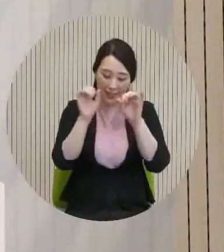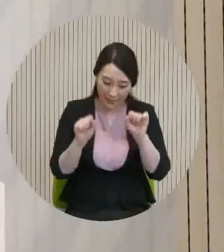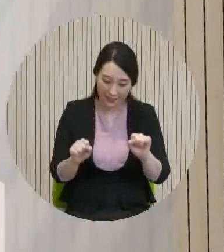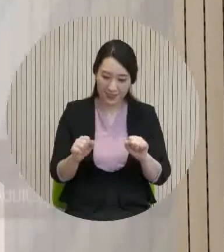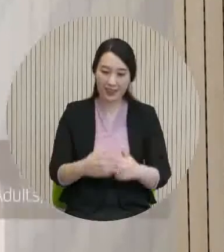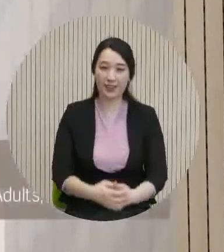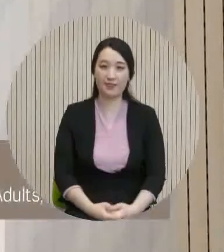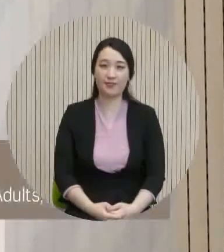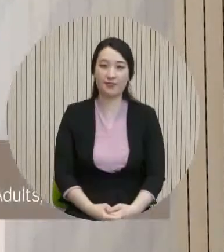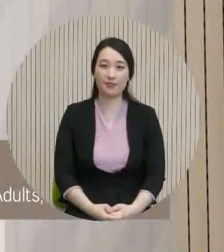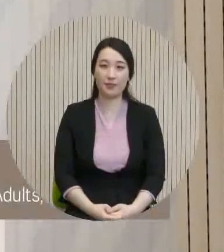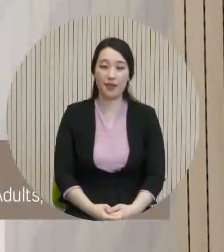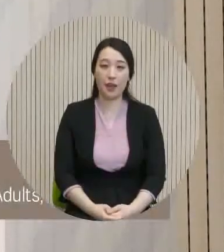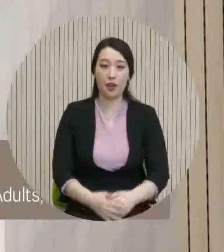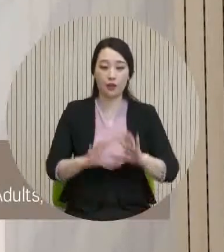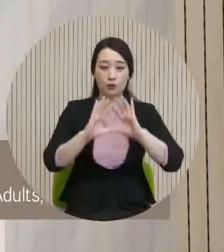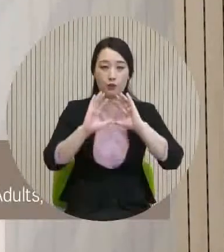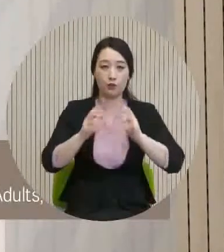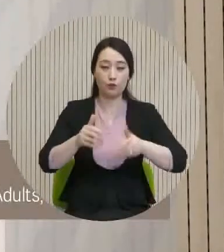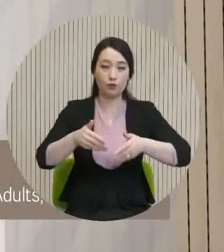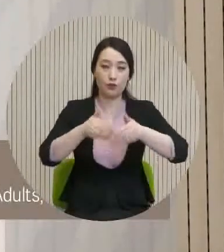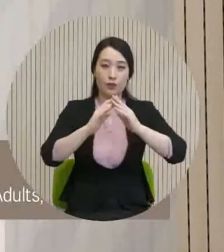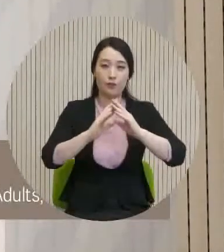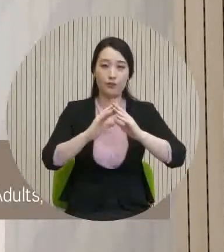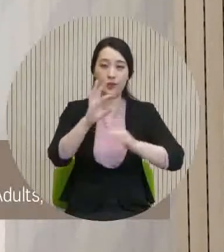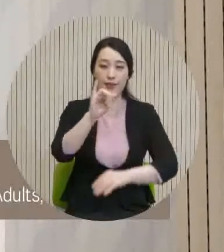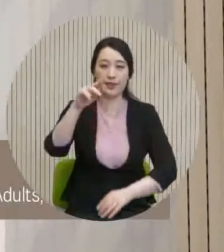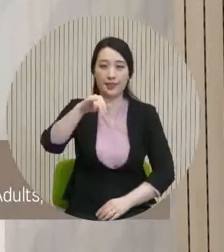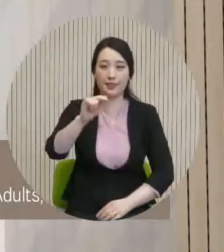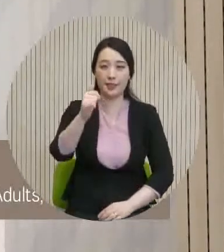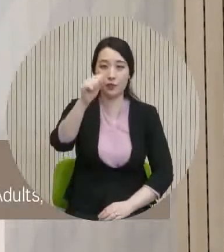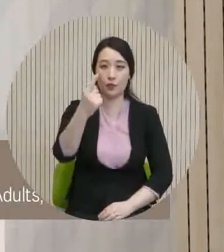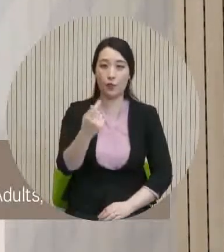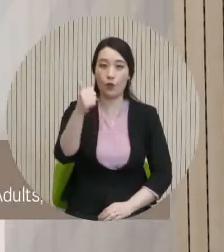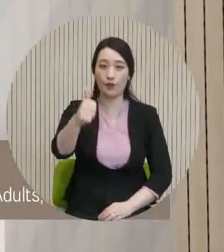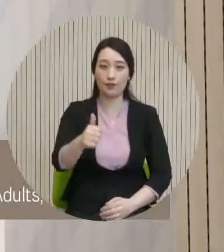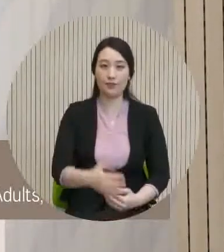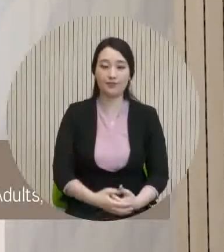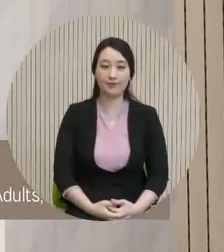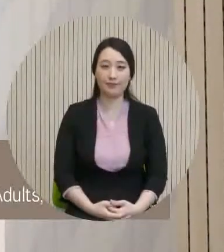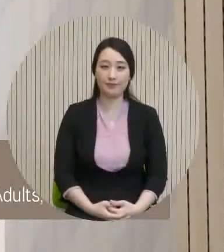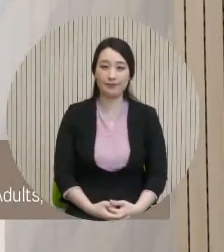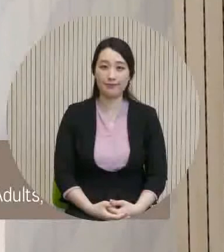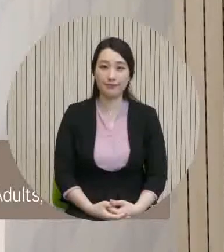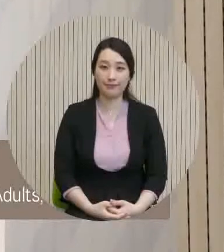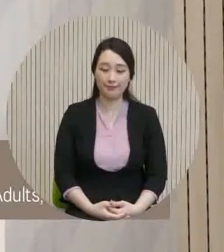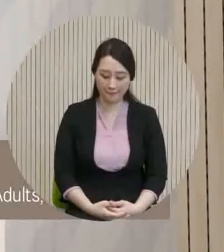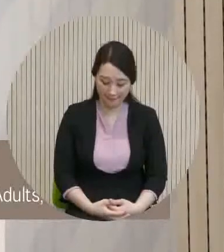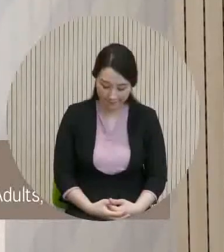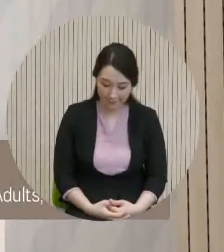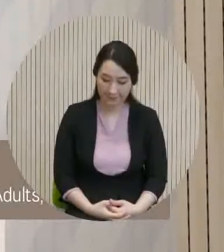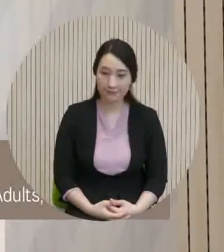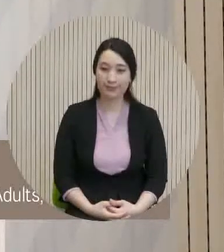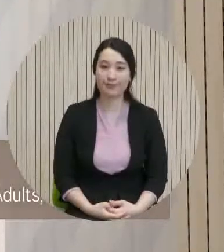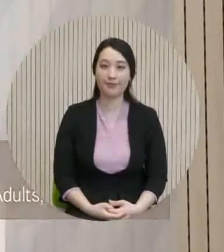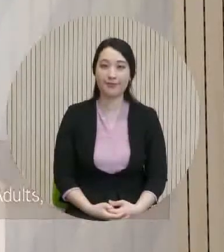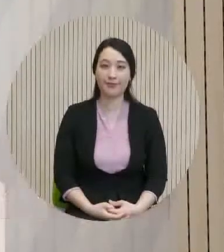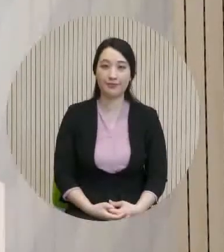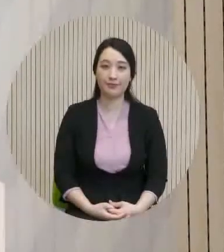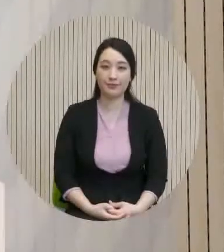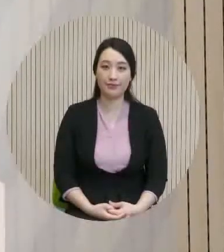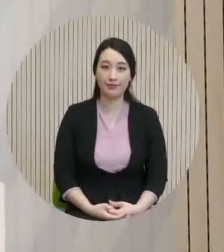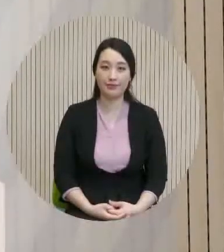안녕하십니까. his welcoming speech. Good 국립어린이청소년도서관 afternoon. I am 이신호 Lee Shin-ho, Director General of National Library for Children and Young Adults of Republic